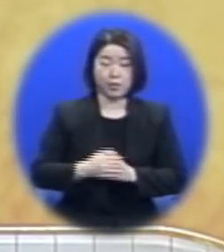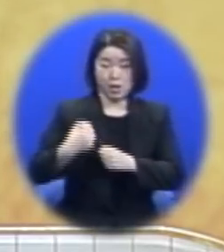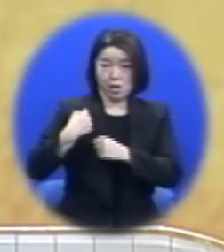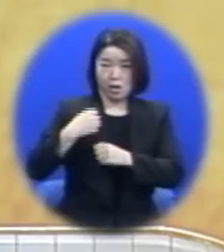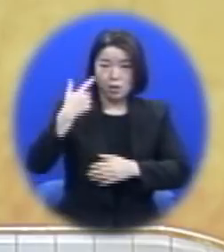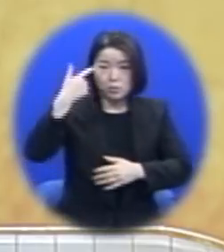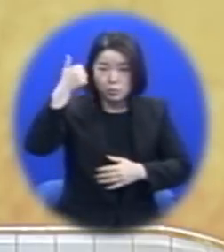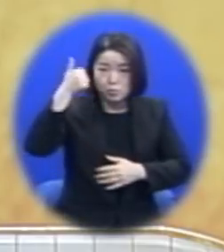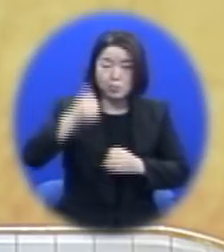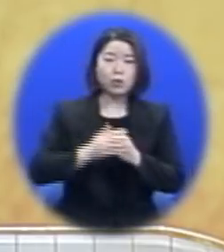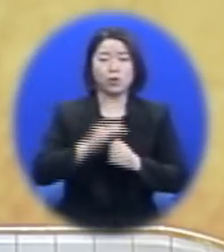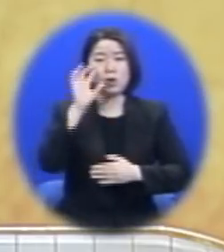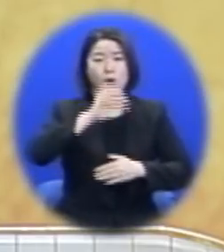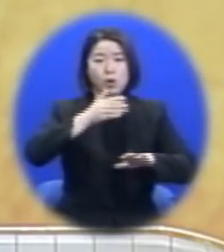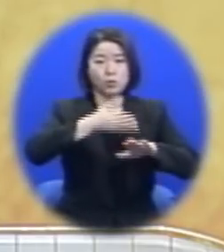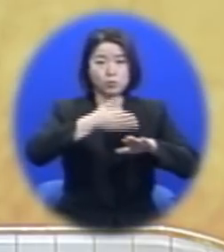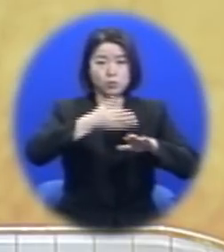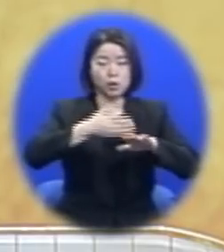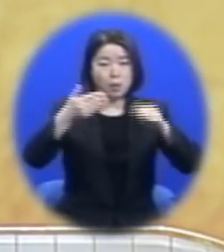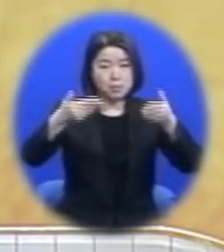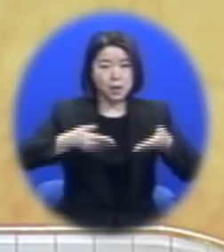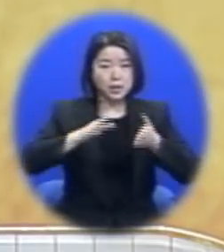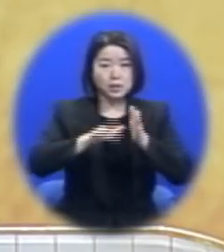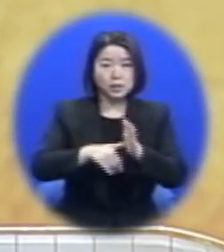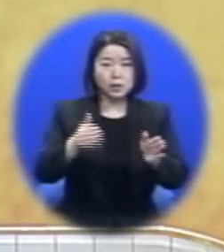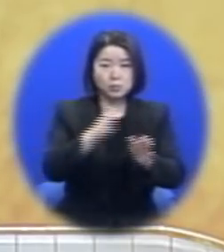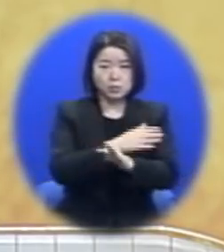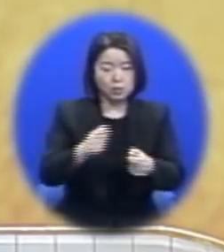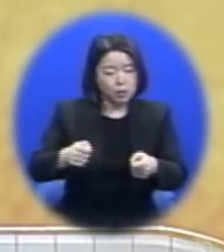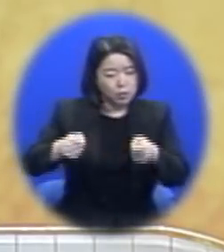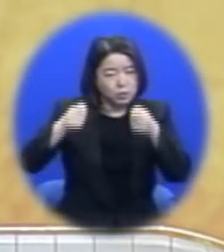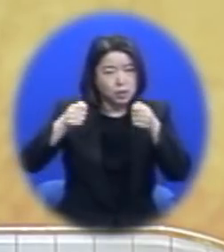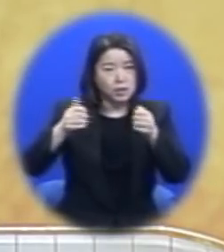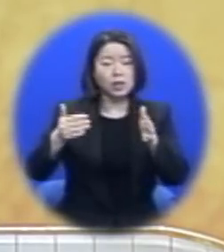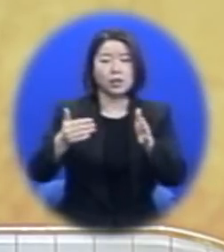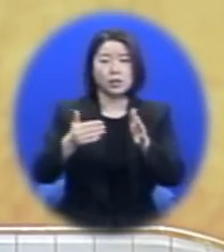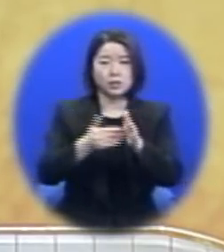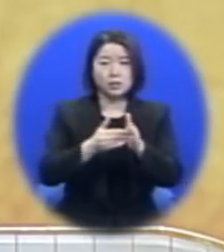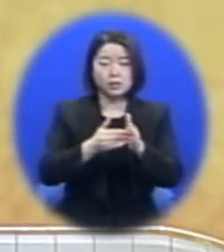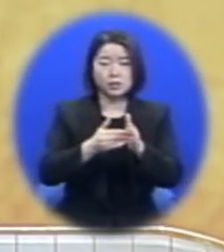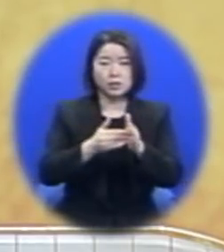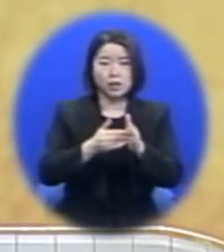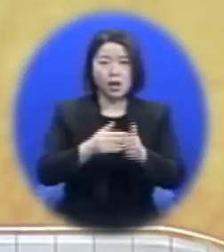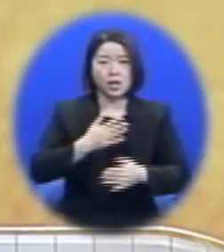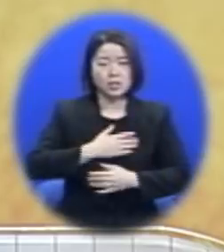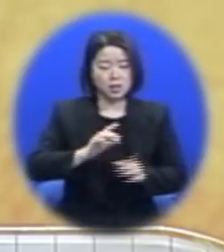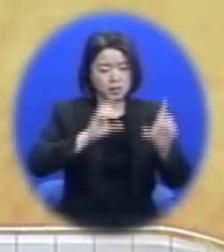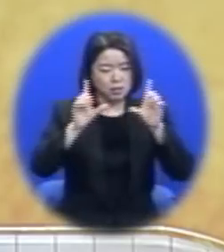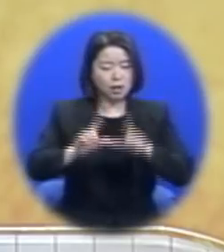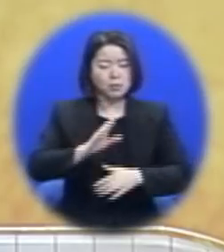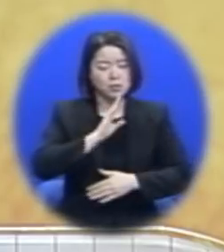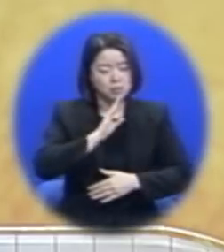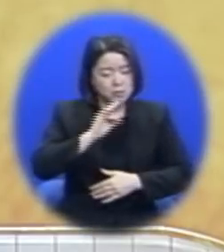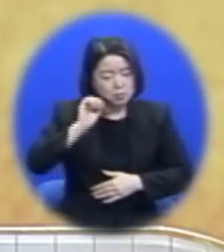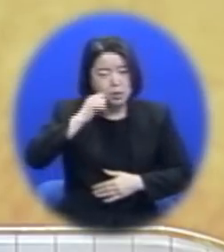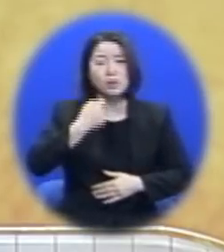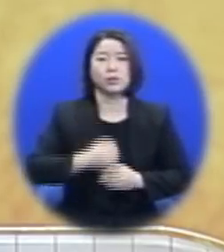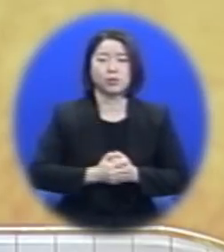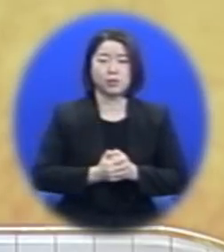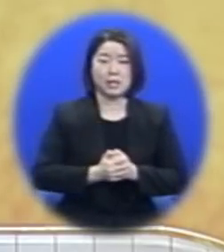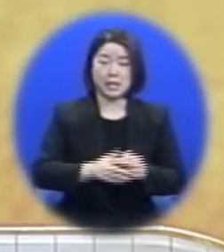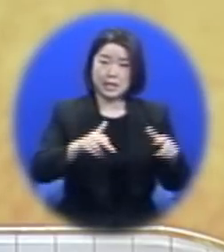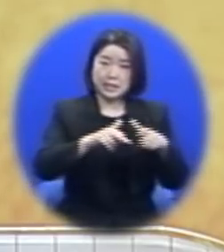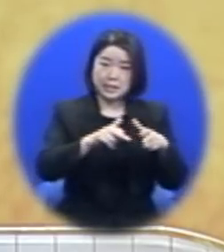군목 훈련 받을 때부터 제대할 때까지 제 삶은 너무너무 어려웠어요. 장애인이